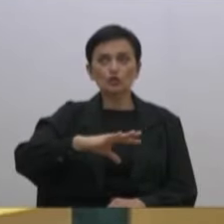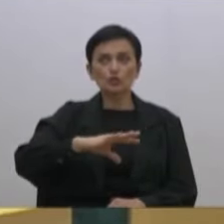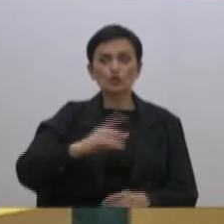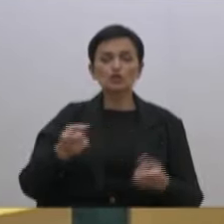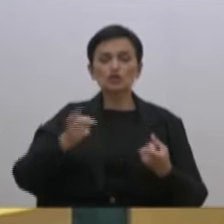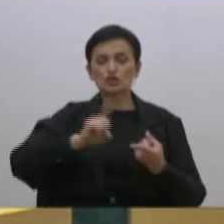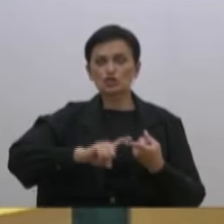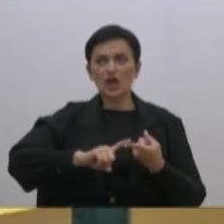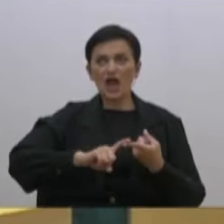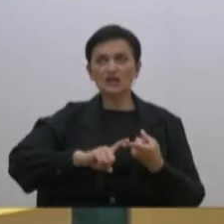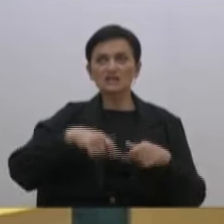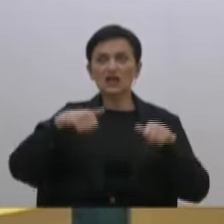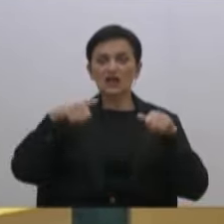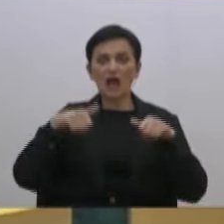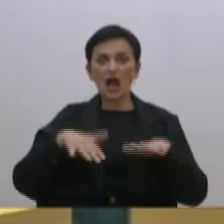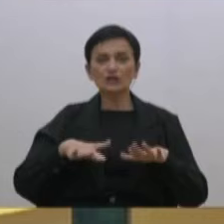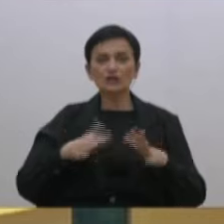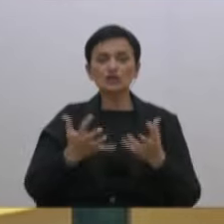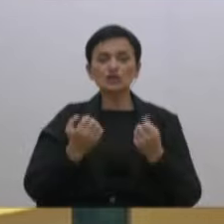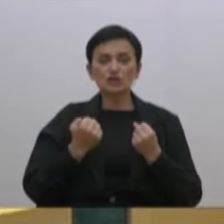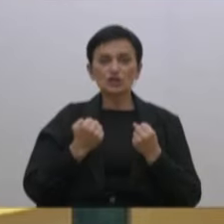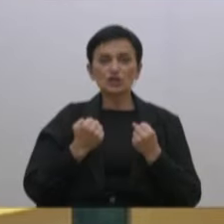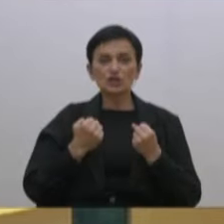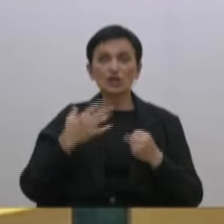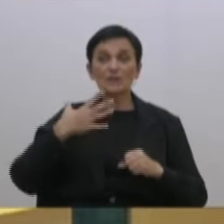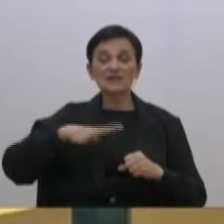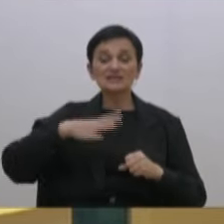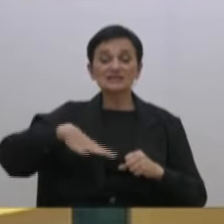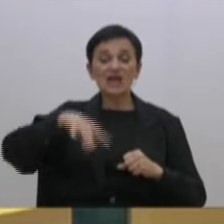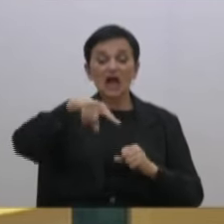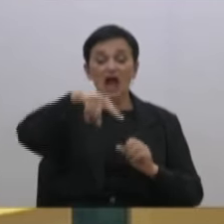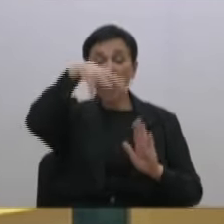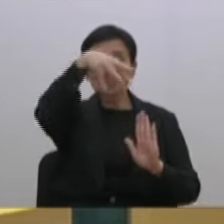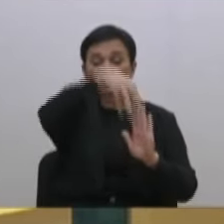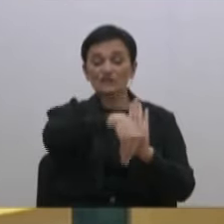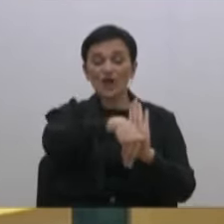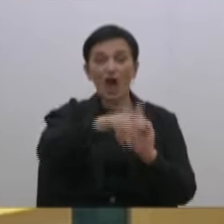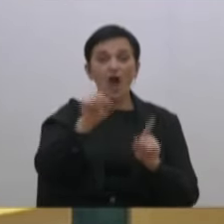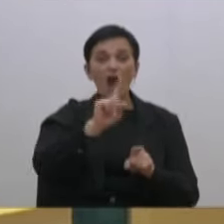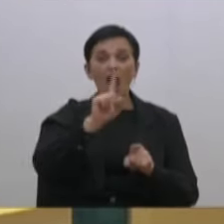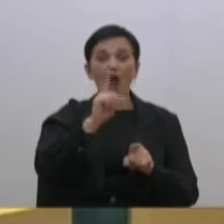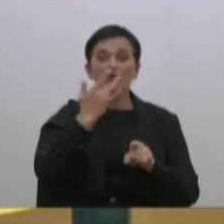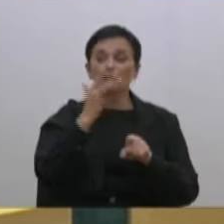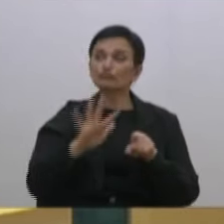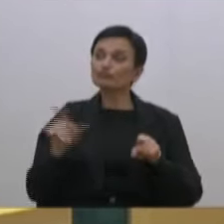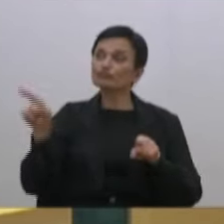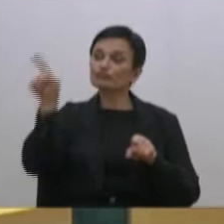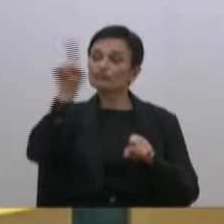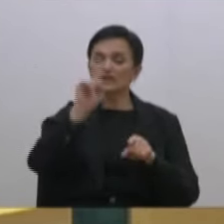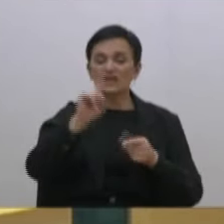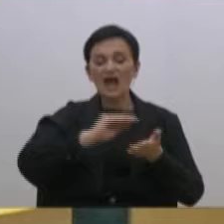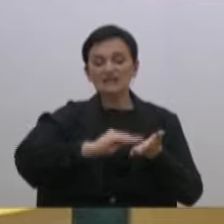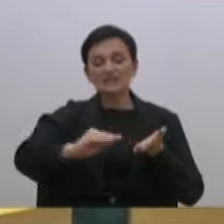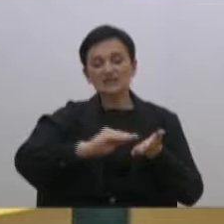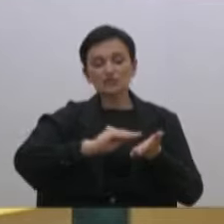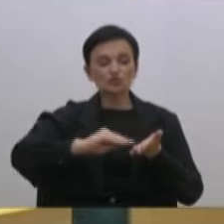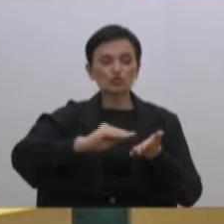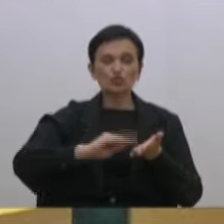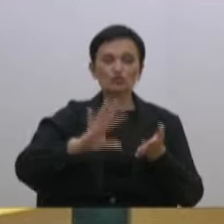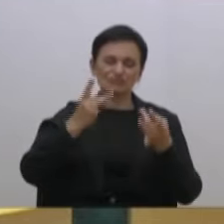შესახებ გადაწყვეტილებას იღებენ საქართველოში და არა მის ფარგლებს გარეთ რაღაც დაწერილი თუ